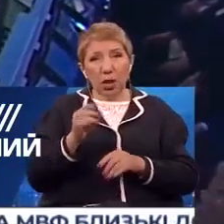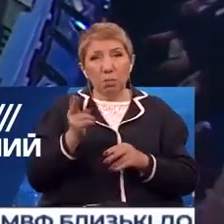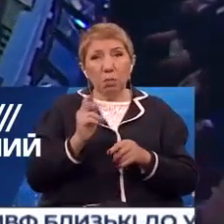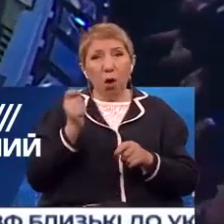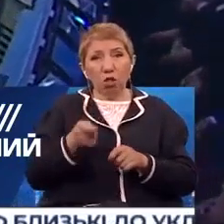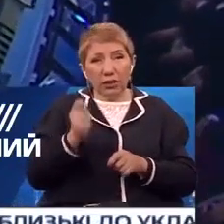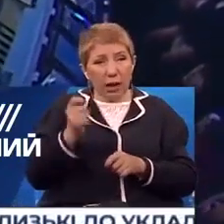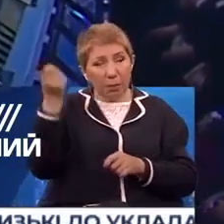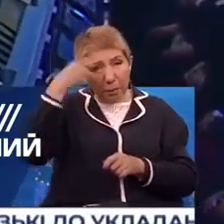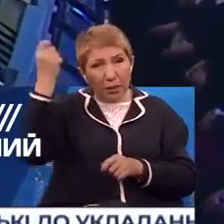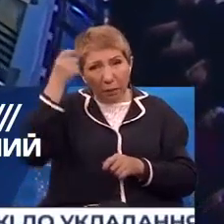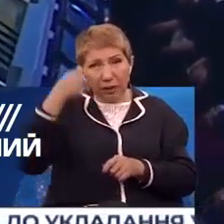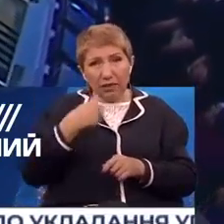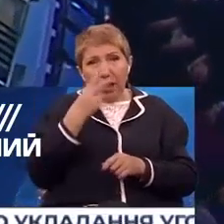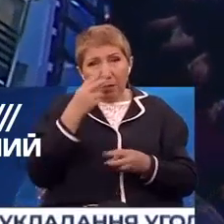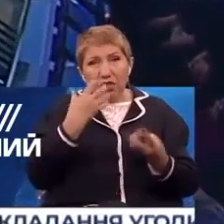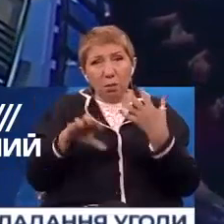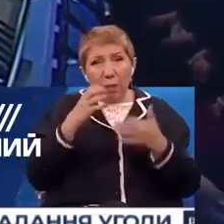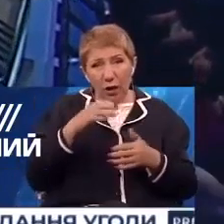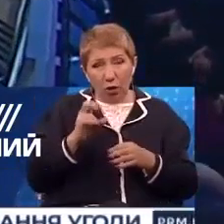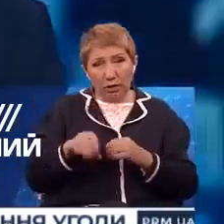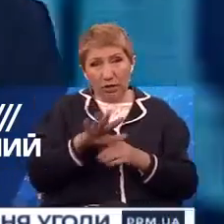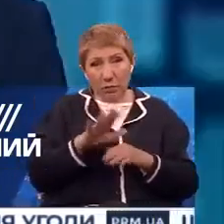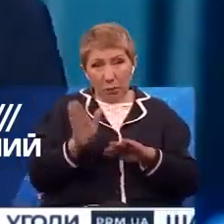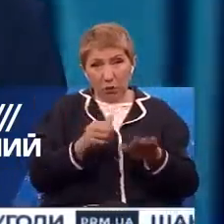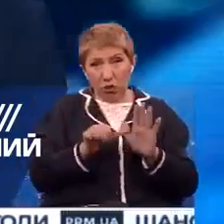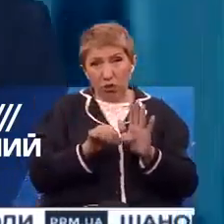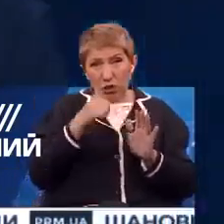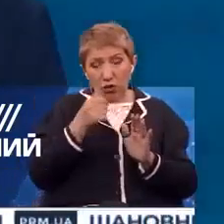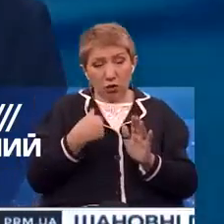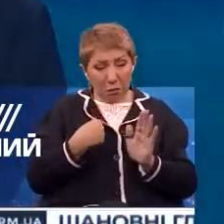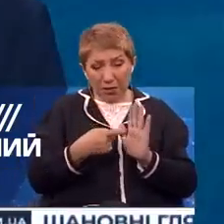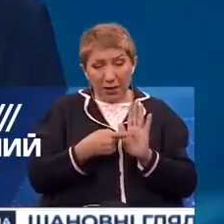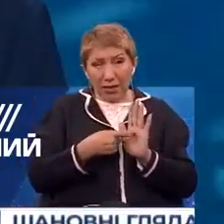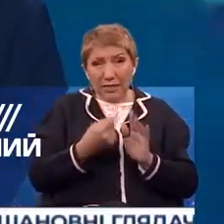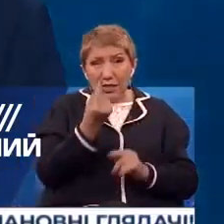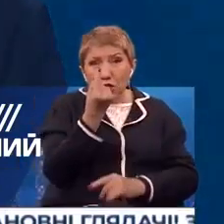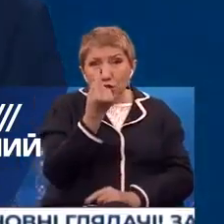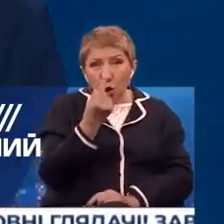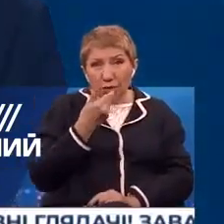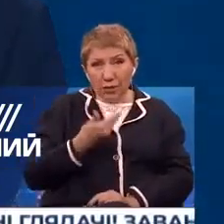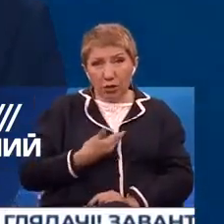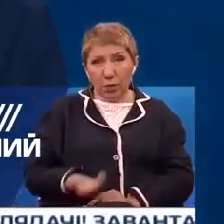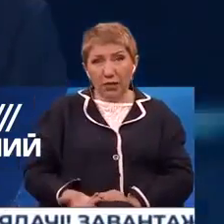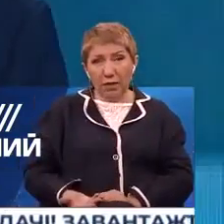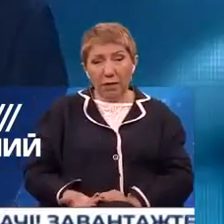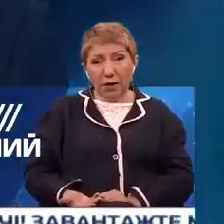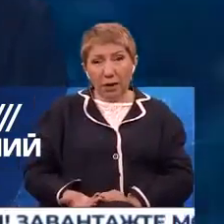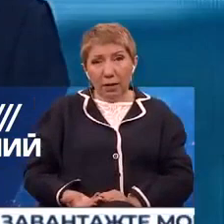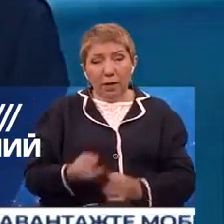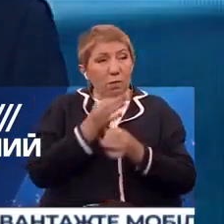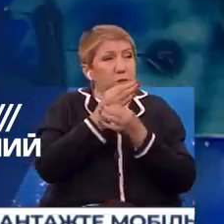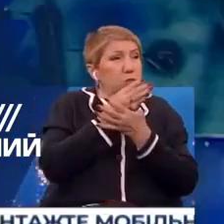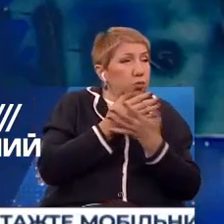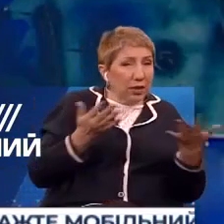Я реально бачив пекло на землі. І вже пройшло 6 років, ще жоден слідчий не запитав, не допитав у якості свідку, у будь-якій